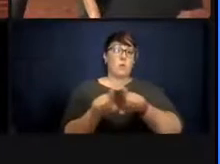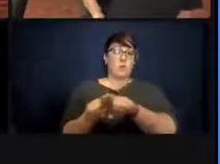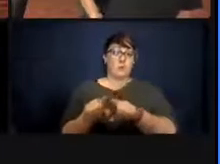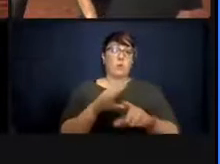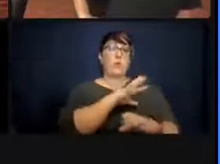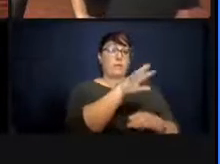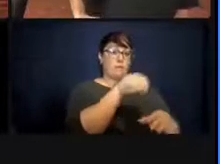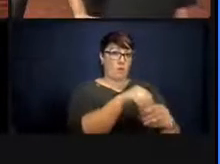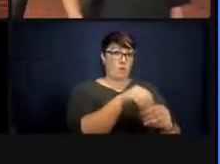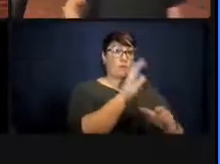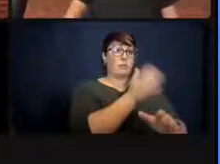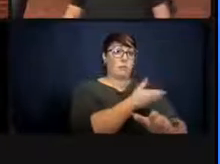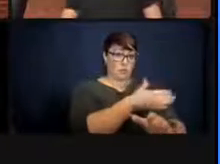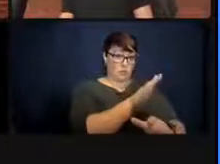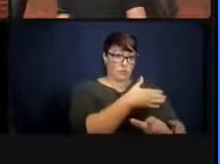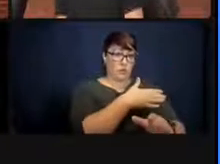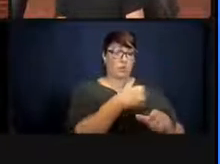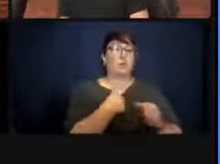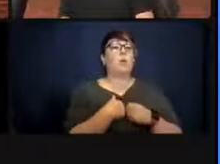أصبح بإمكاننا